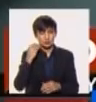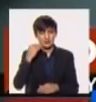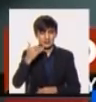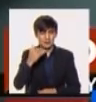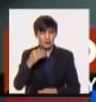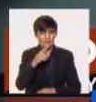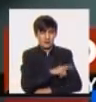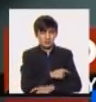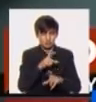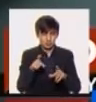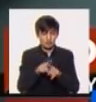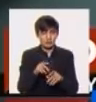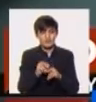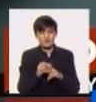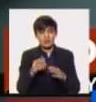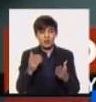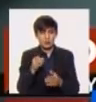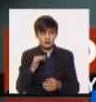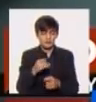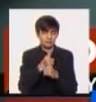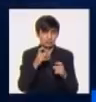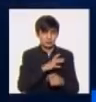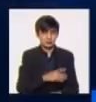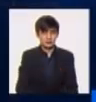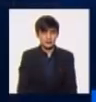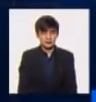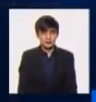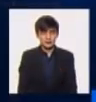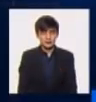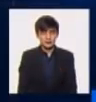дәрігерлері онда қолданып жатқан емдеу тәсілімен былай бөлісті.